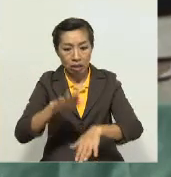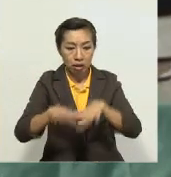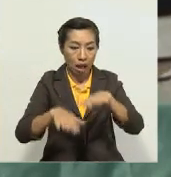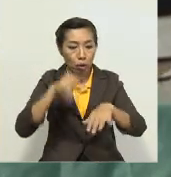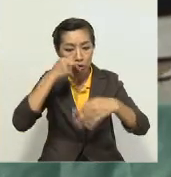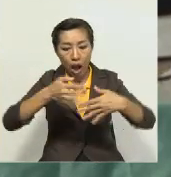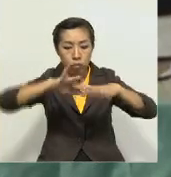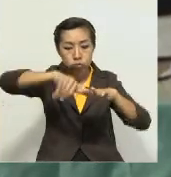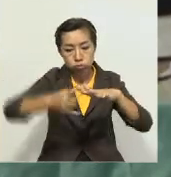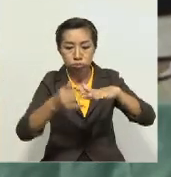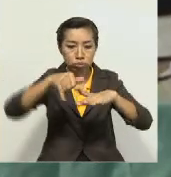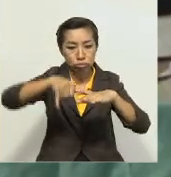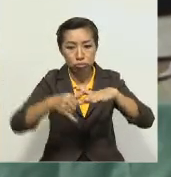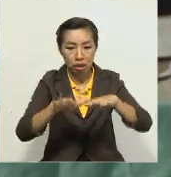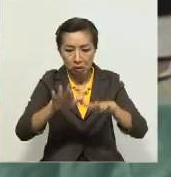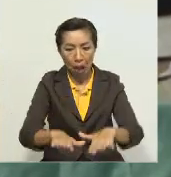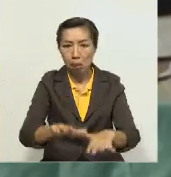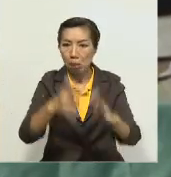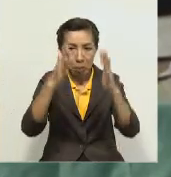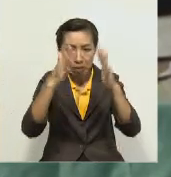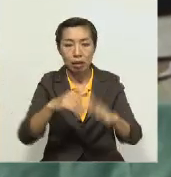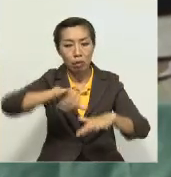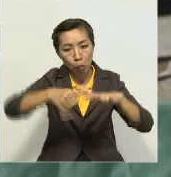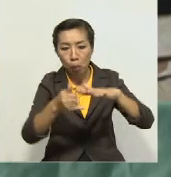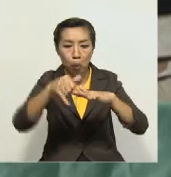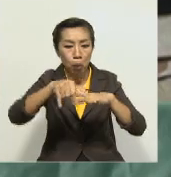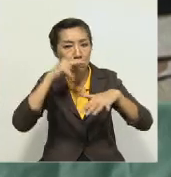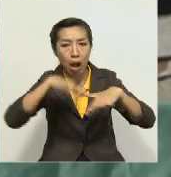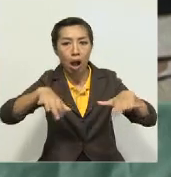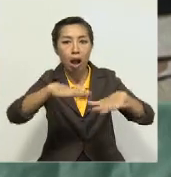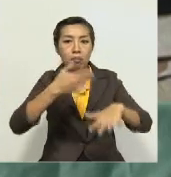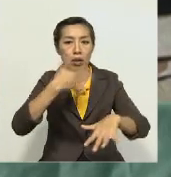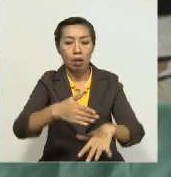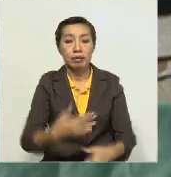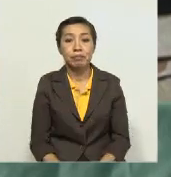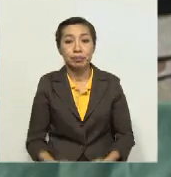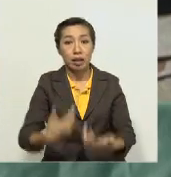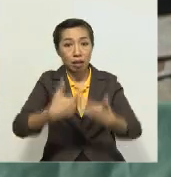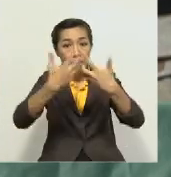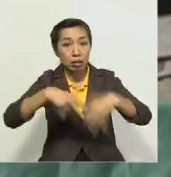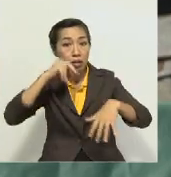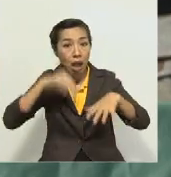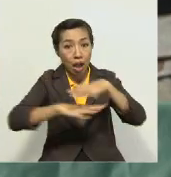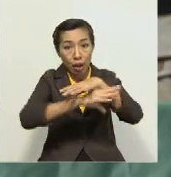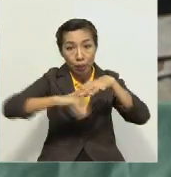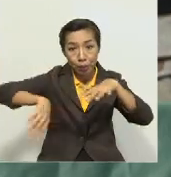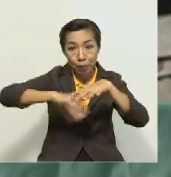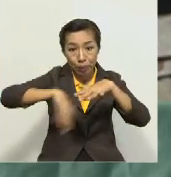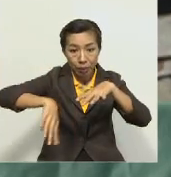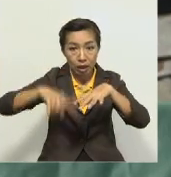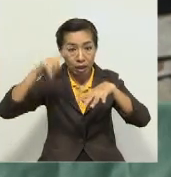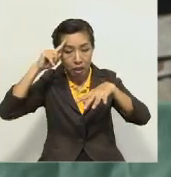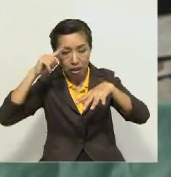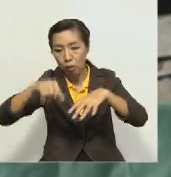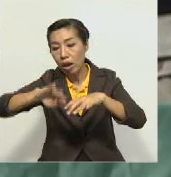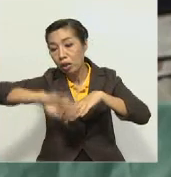ได้เลยอันนี้ตองให้เครดิตกับเขาส่นการสูบน้ำทได้ตอนใต้ตอนท่ำใส